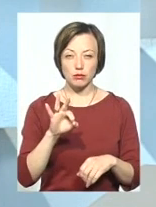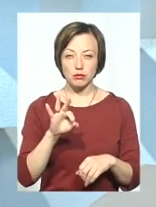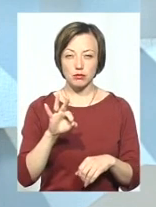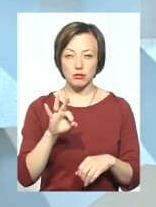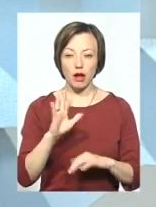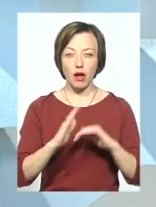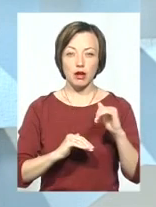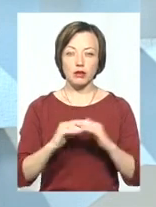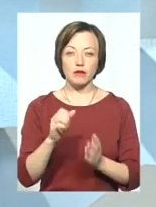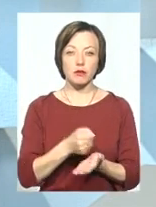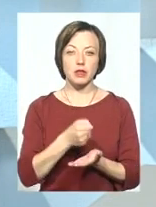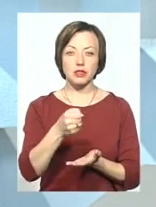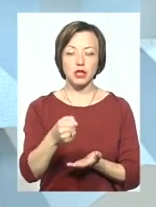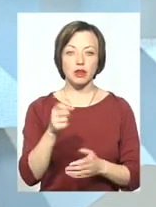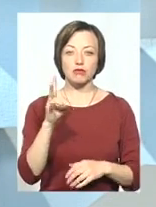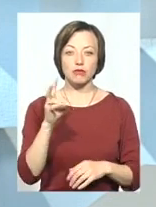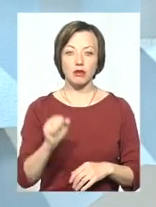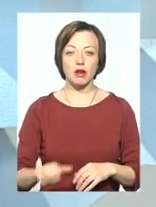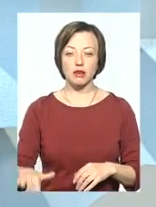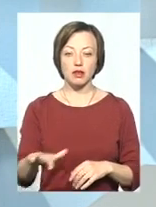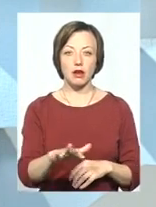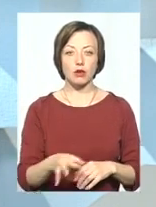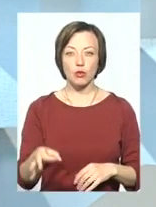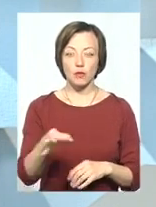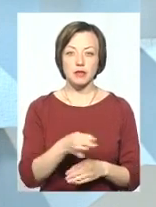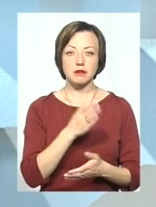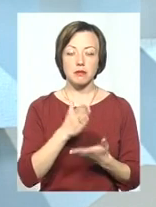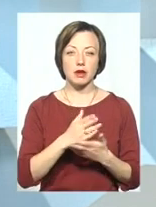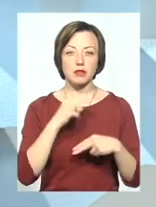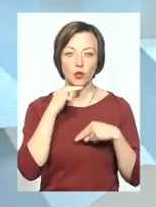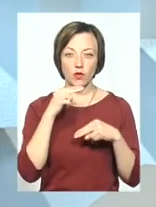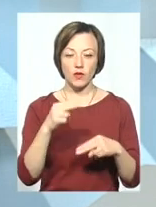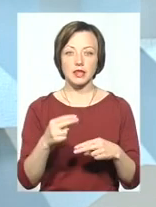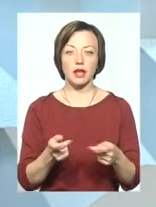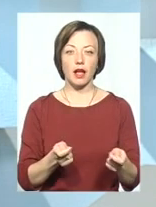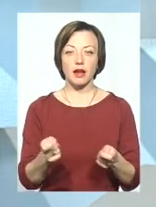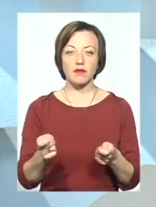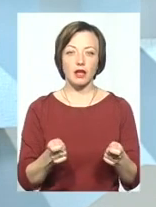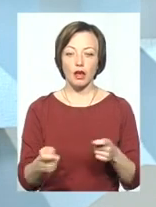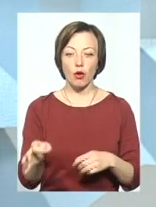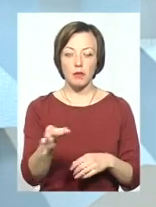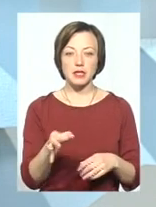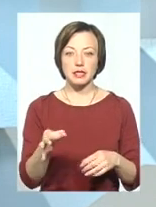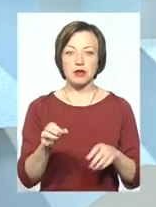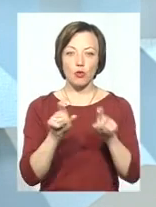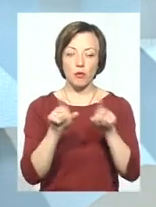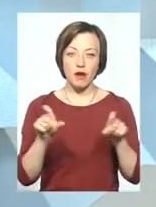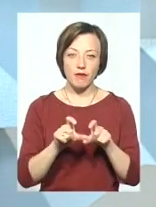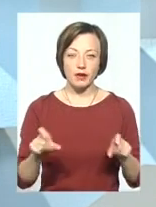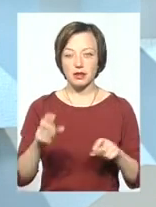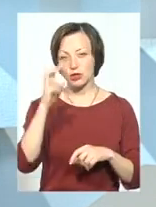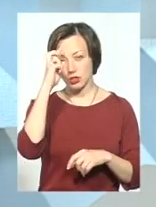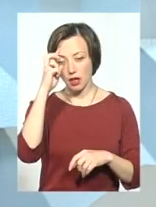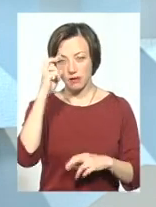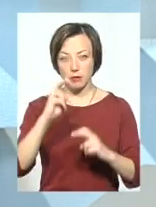кадрові призначення на теренах Хмельницької області. Мається на увазі керівники обласних управлінь, відомств,